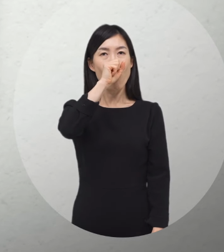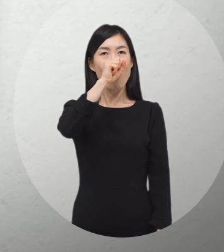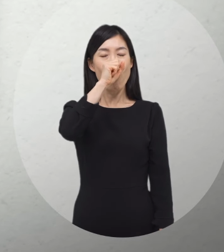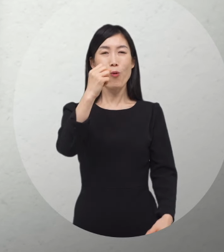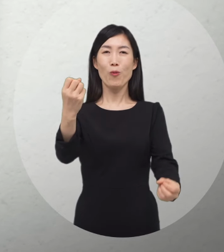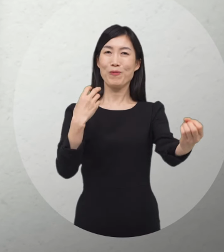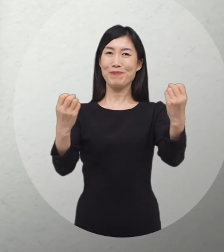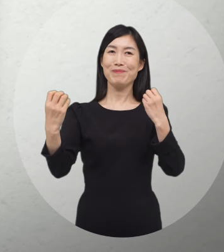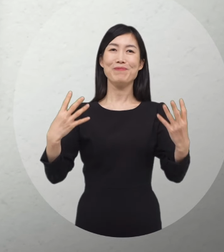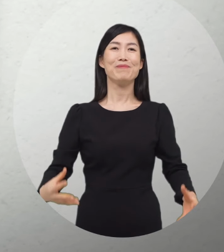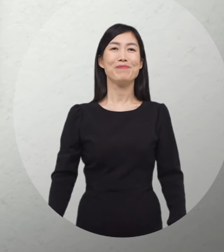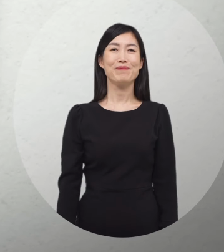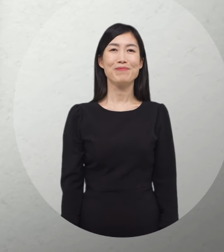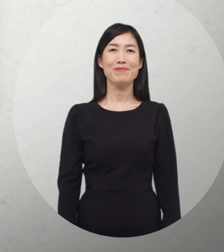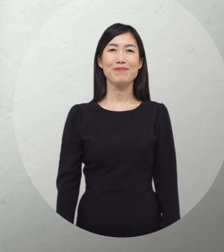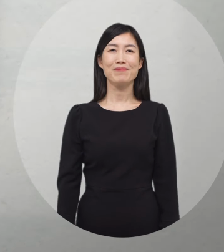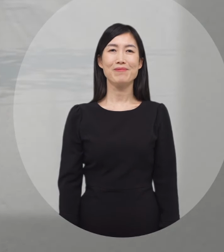긍정적이었습니다.